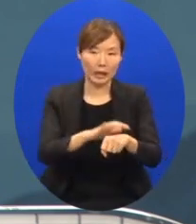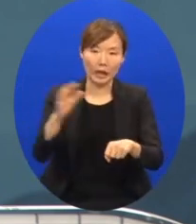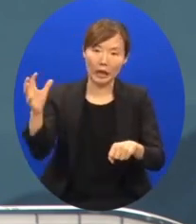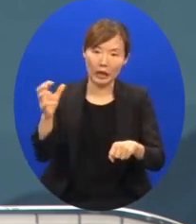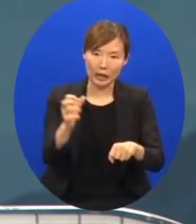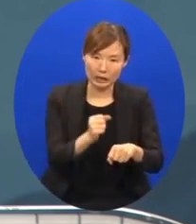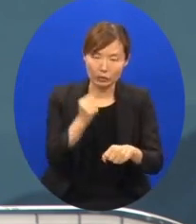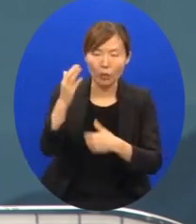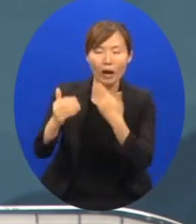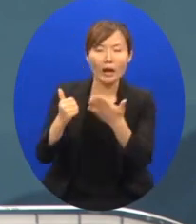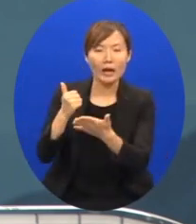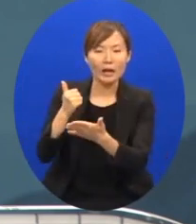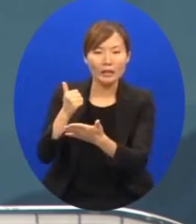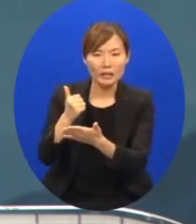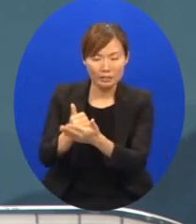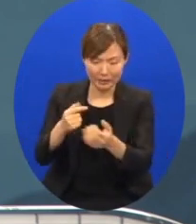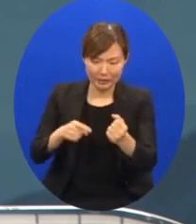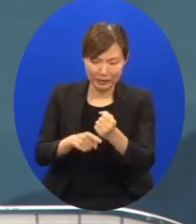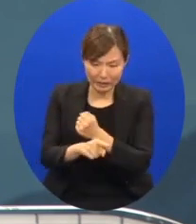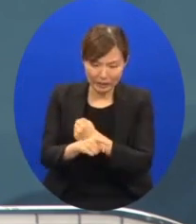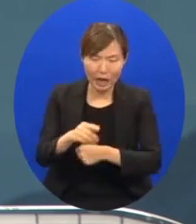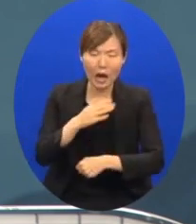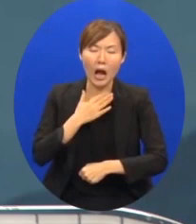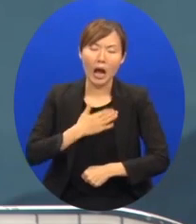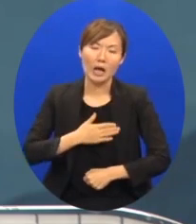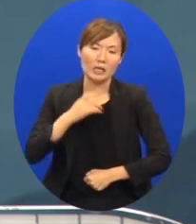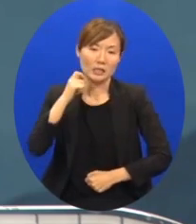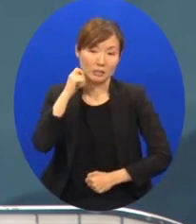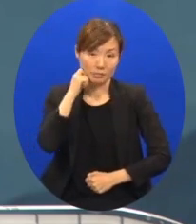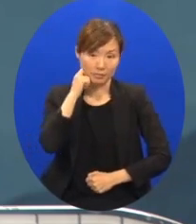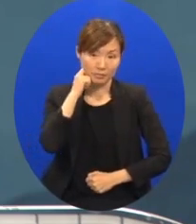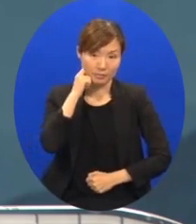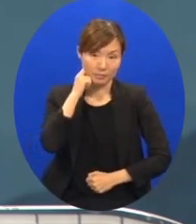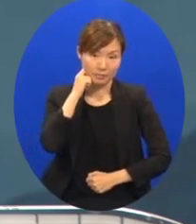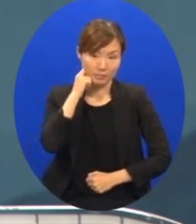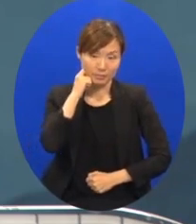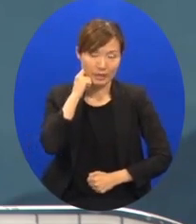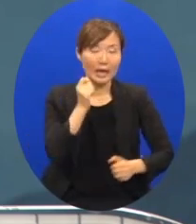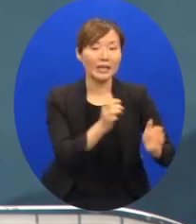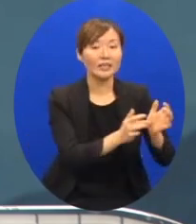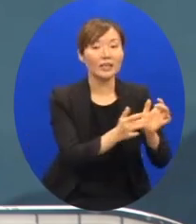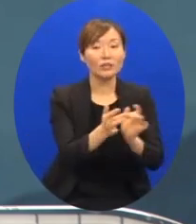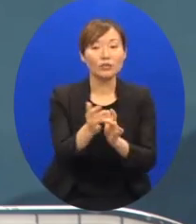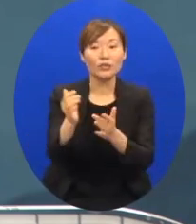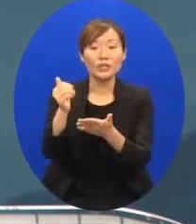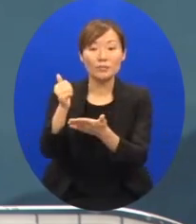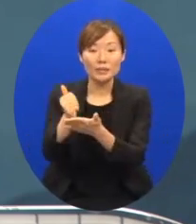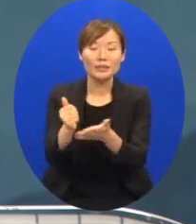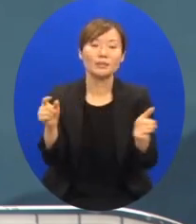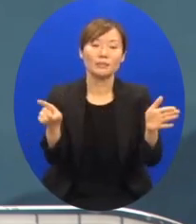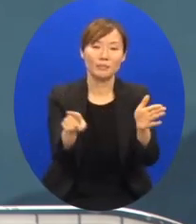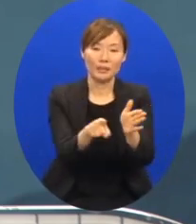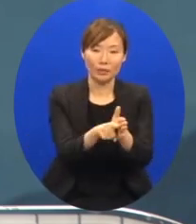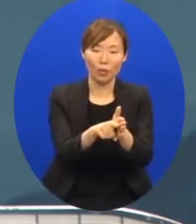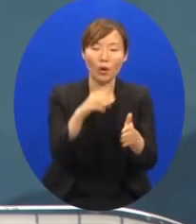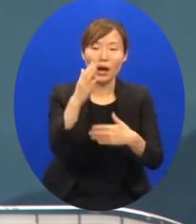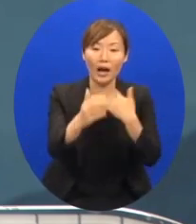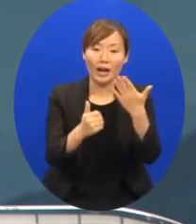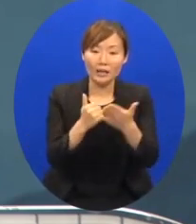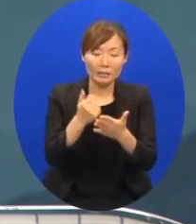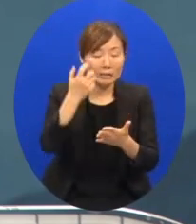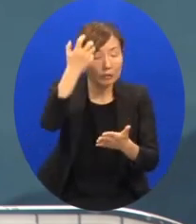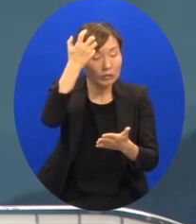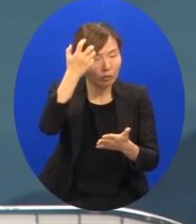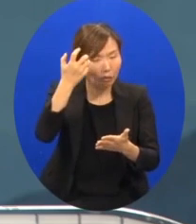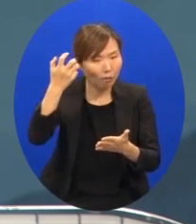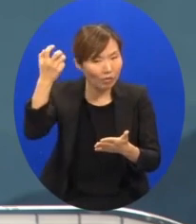도무지 알지 못합니다 예수님을 믿고 우리는 하나님께 로운 성령을